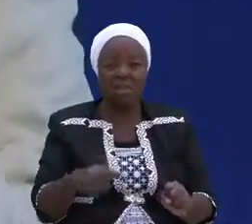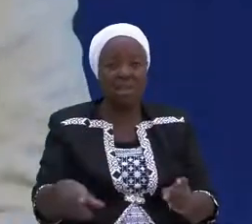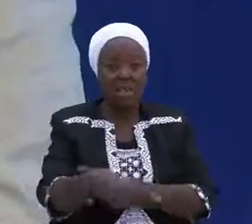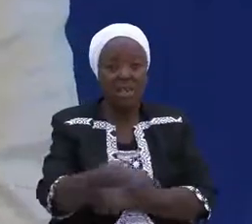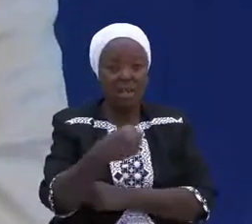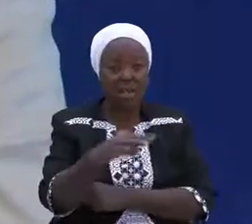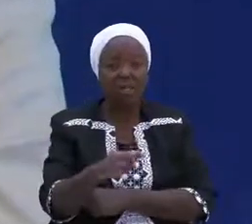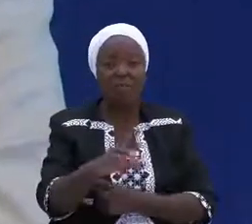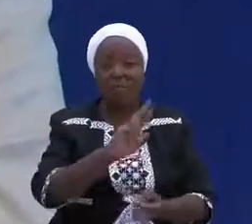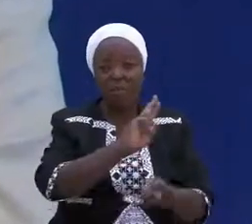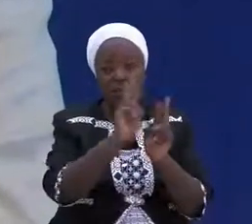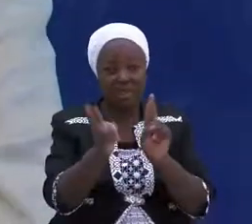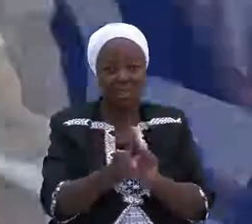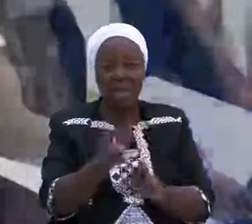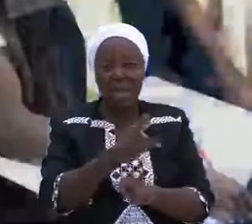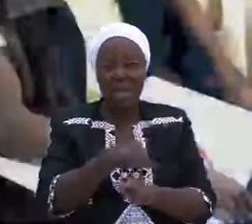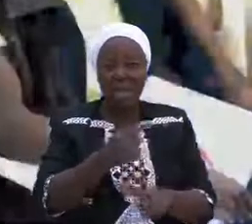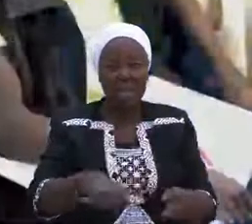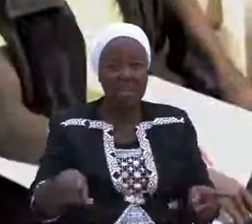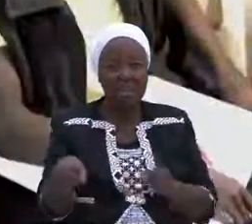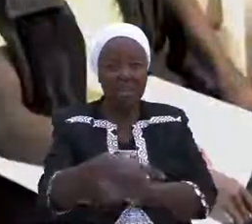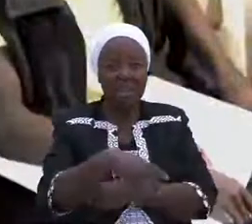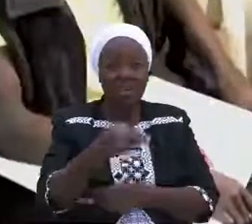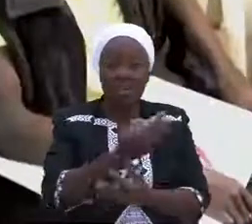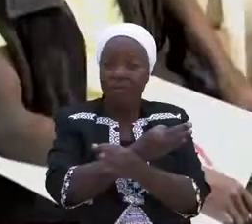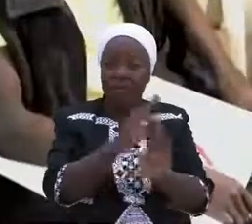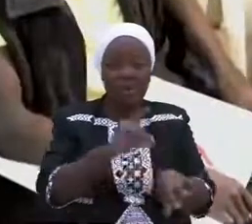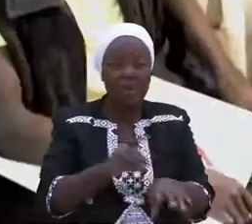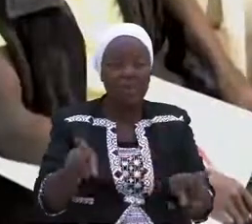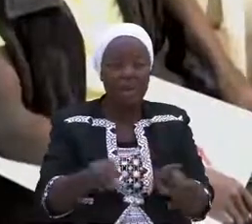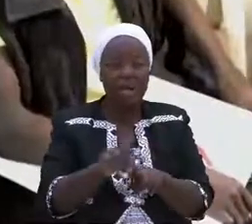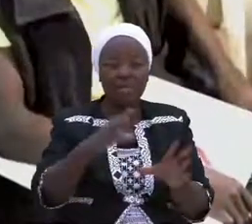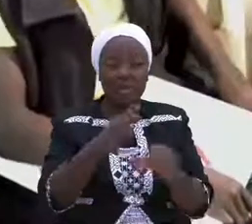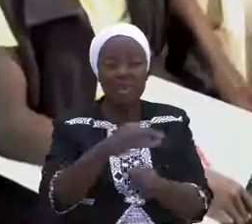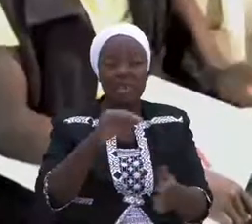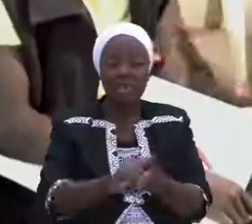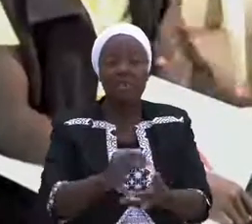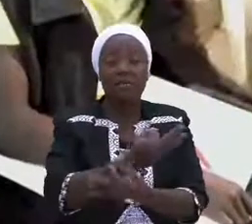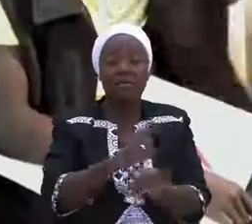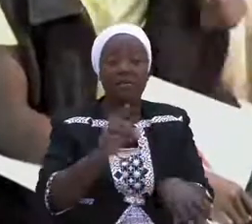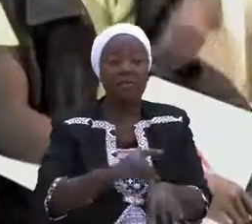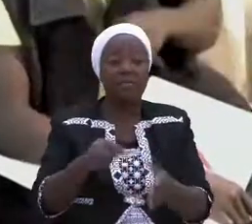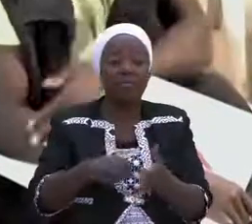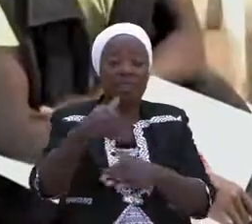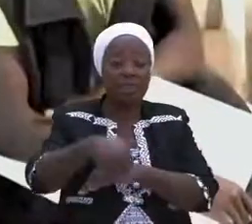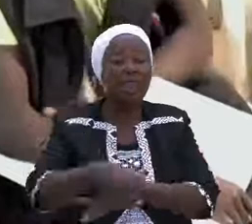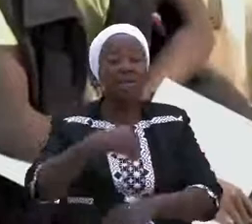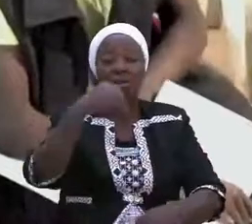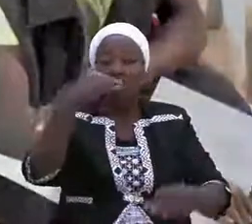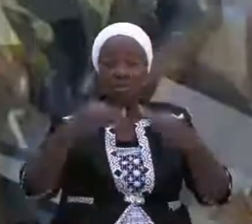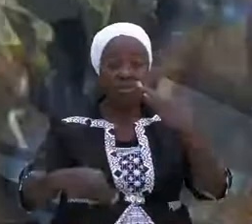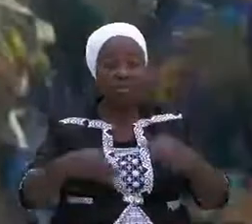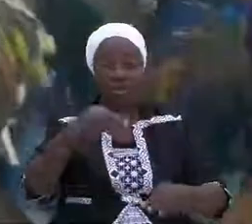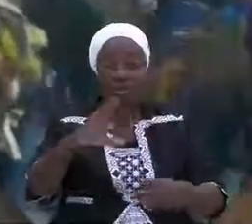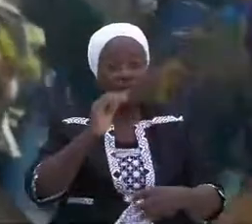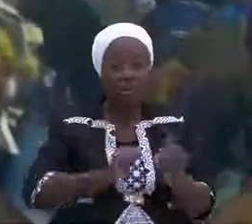la repentance et le jour de la liberté. Et comme tu prends la liberté ce soir, le jugement